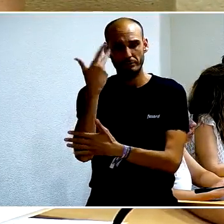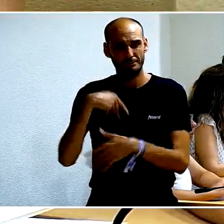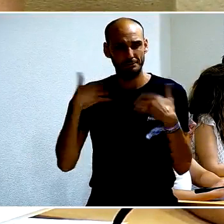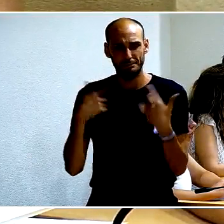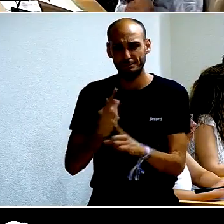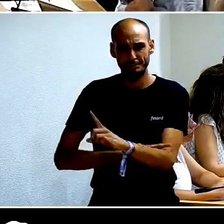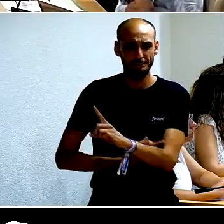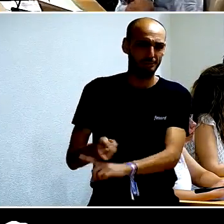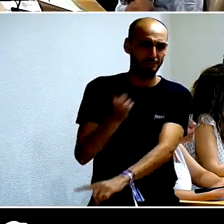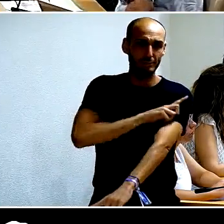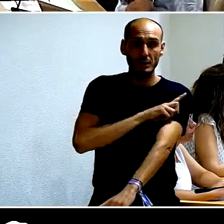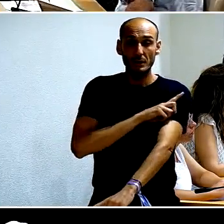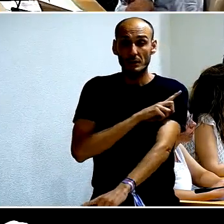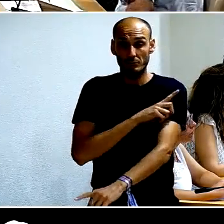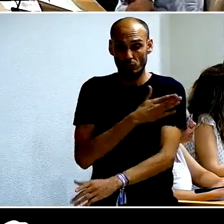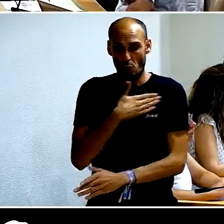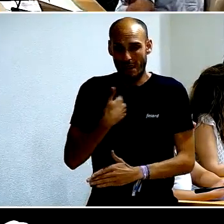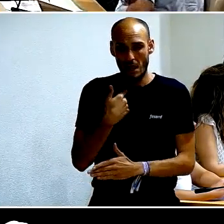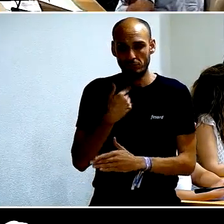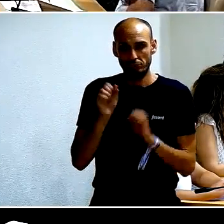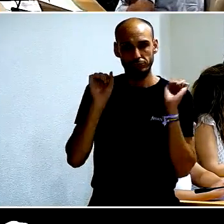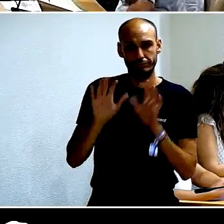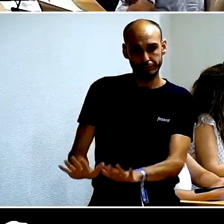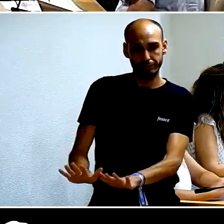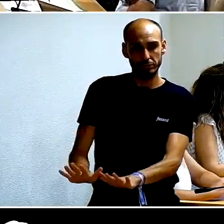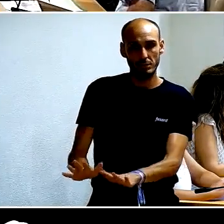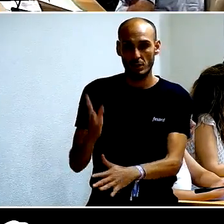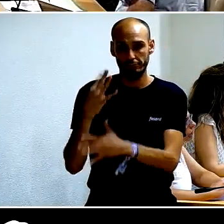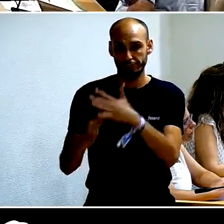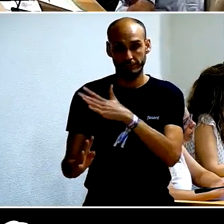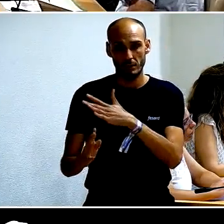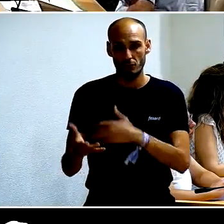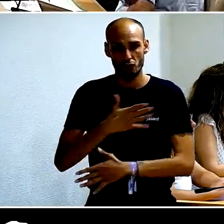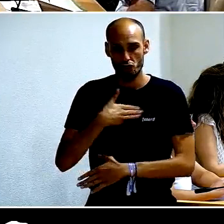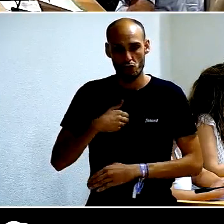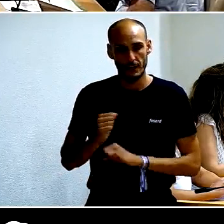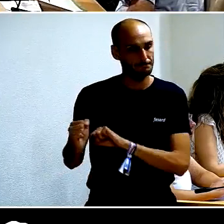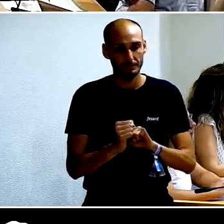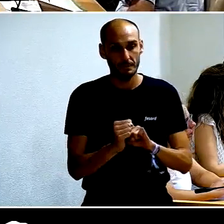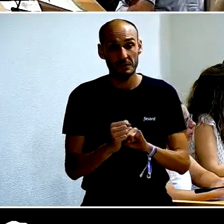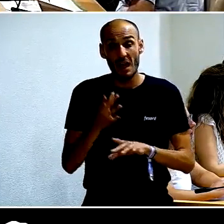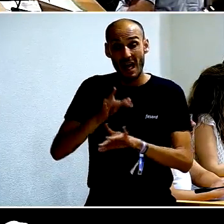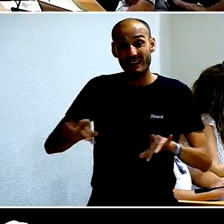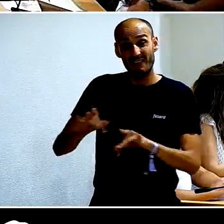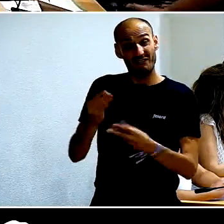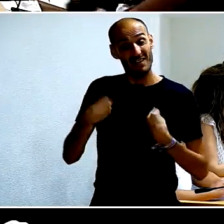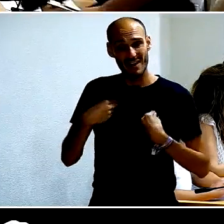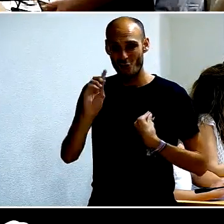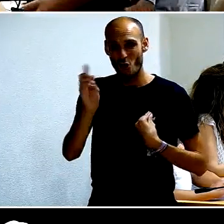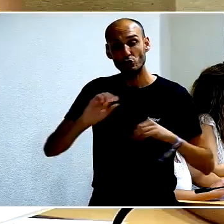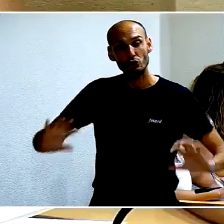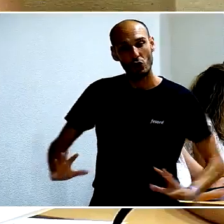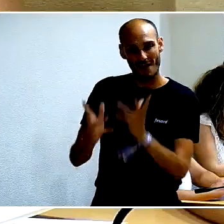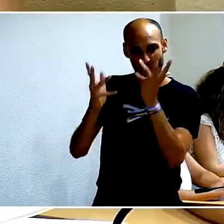volen assentar-se a l'exili. Més que viure al desert, sobreviuen gràcies a la